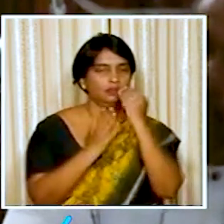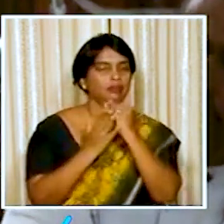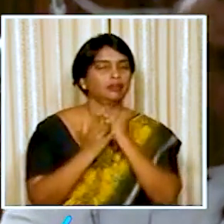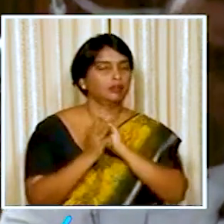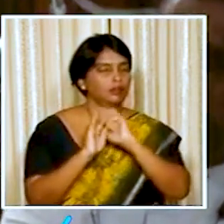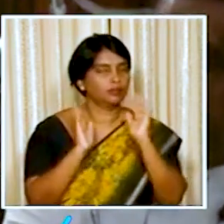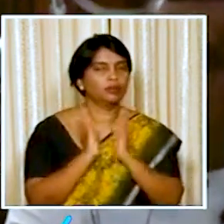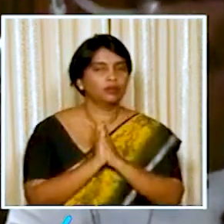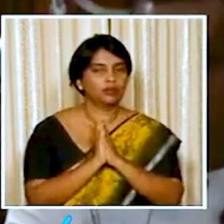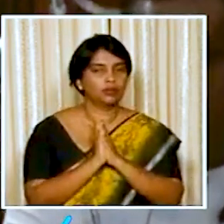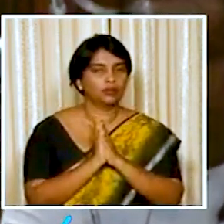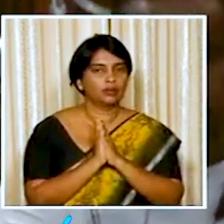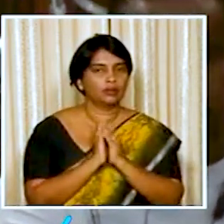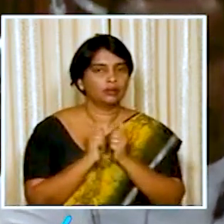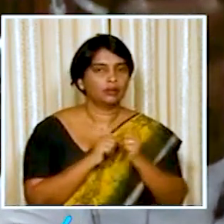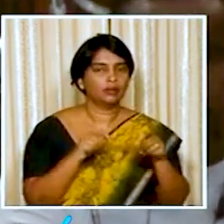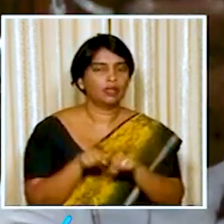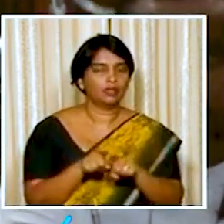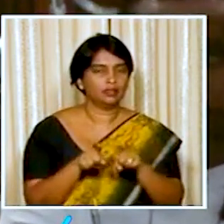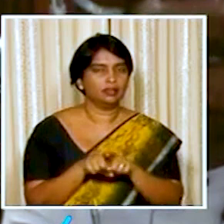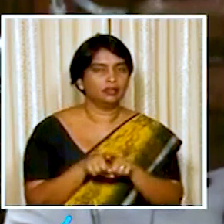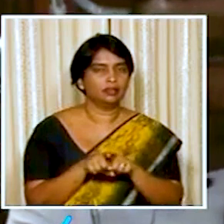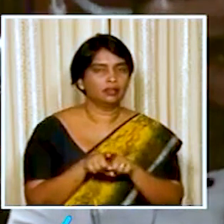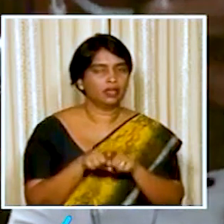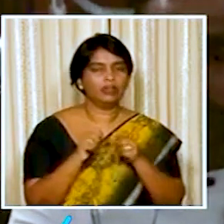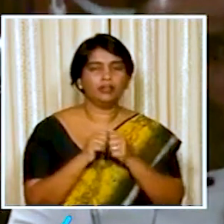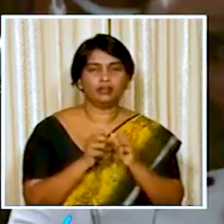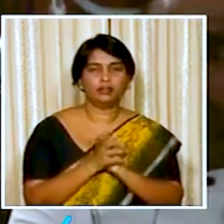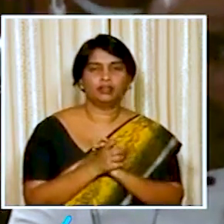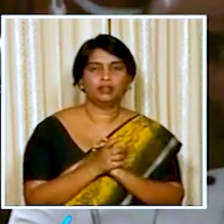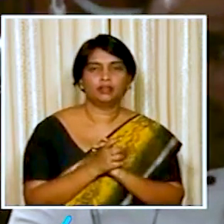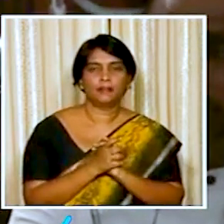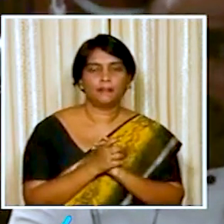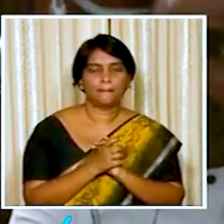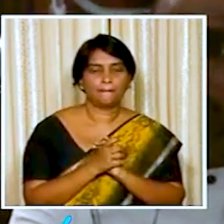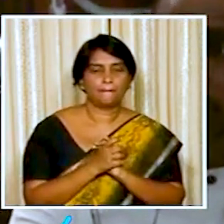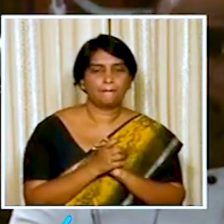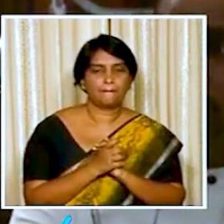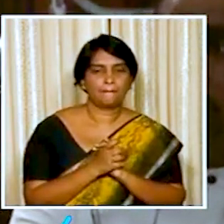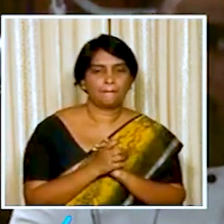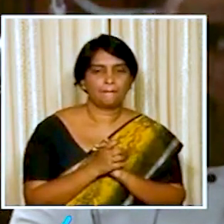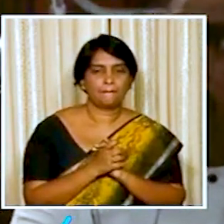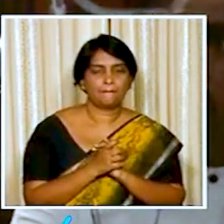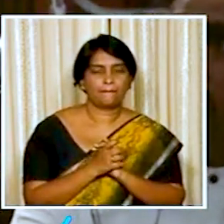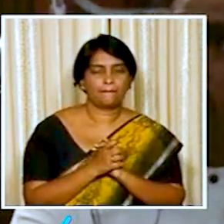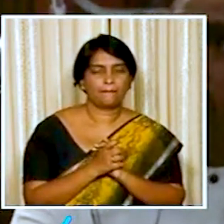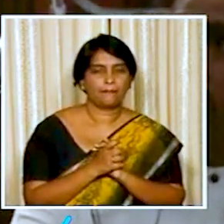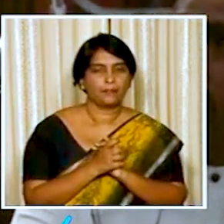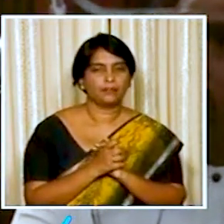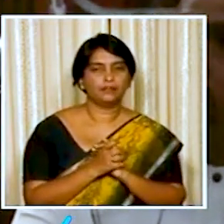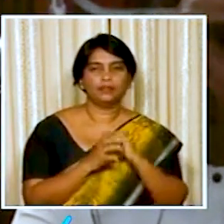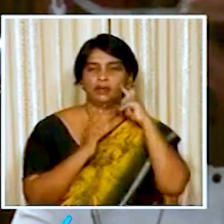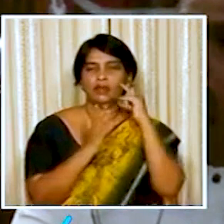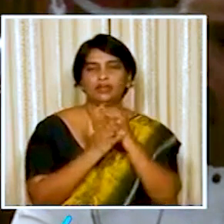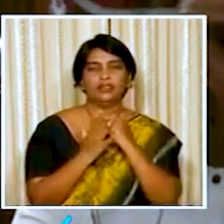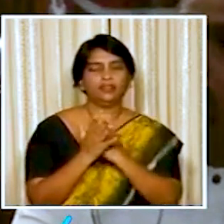such innovative solution they have done this exactly the same thing they have been doing all this time තියෙන තමාෂ එකක්වත් නතර කරලා නැහැ